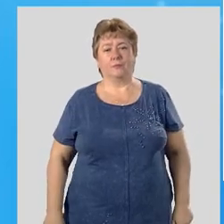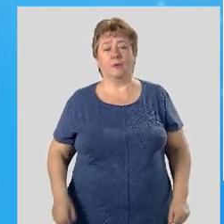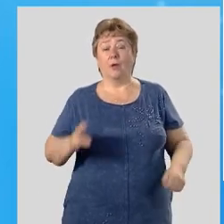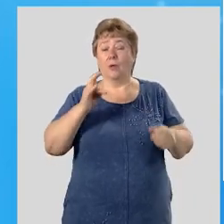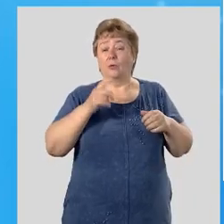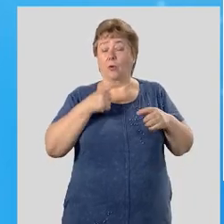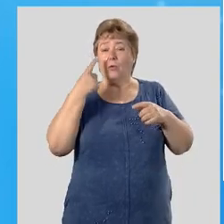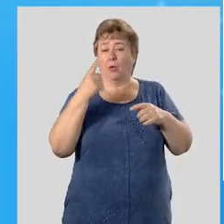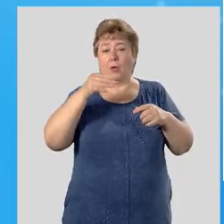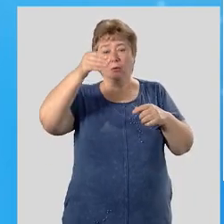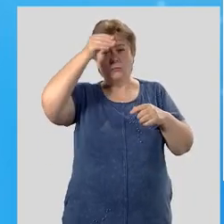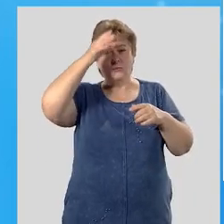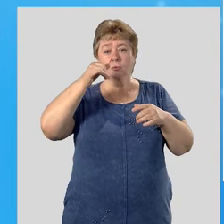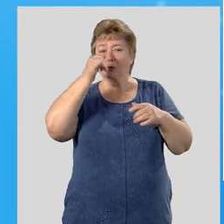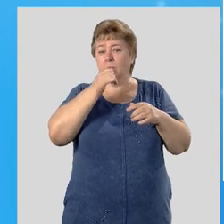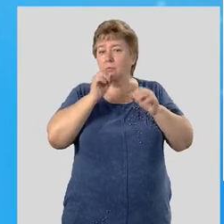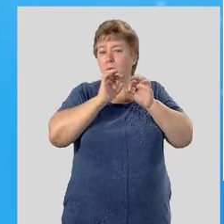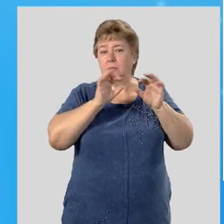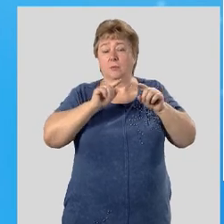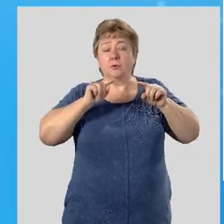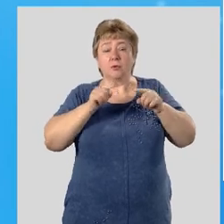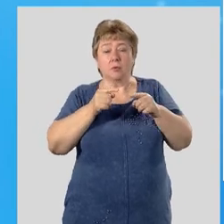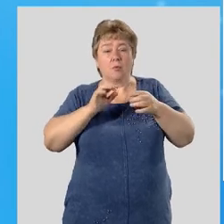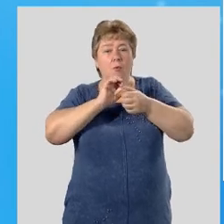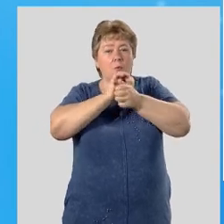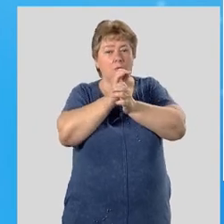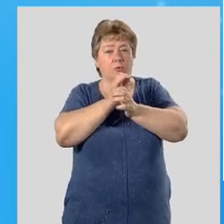Но ни один ученый не может объяснить, например, почему